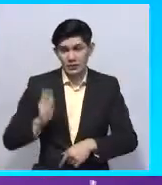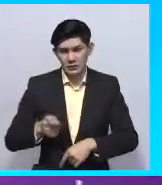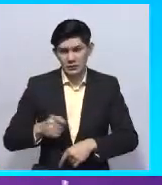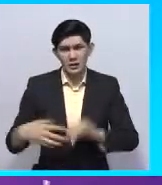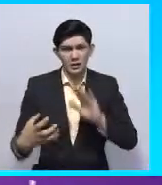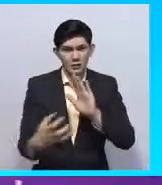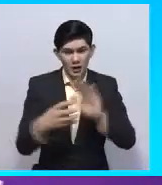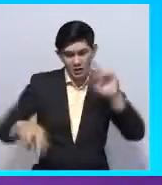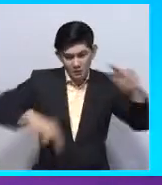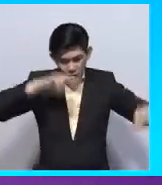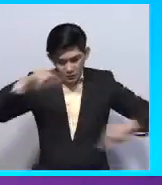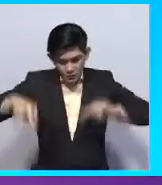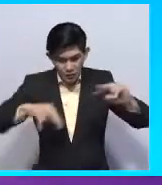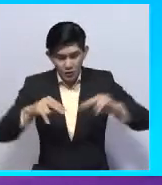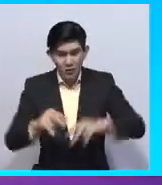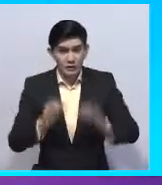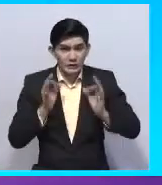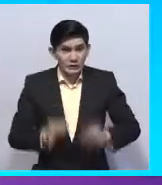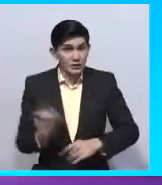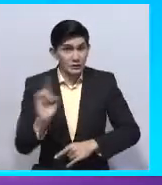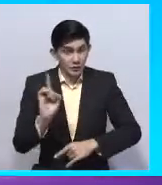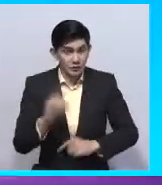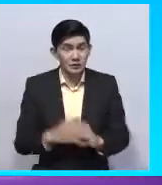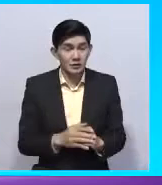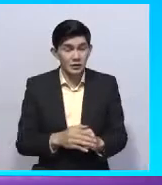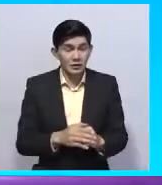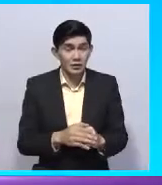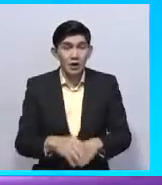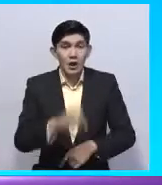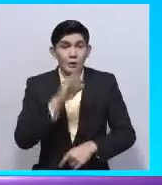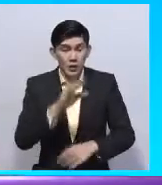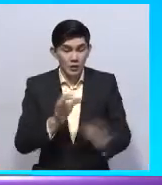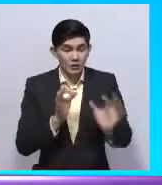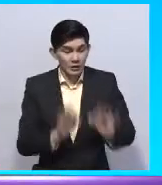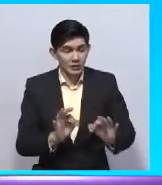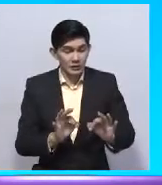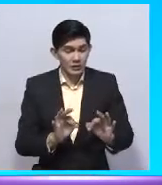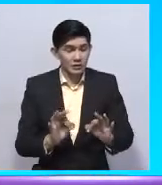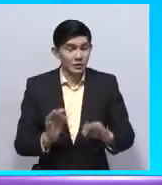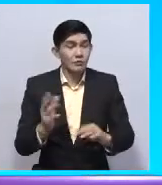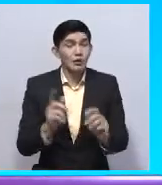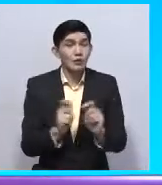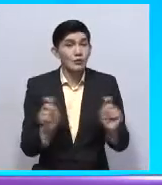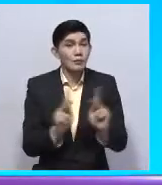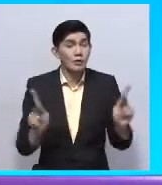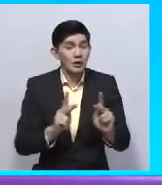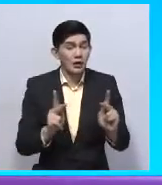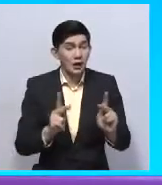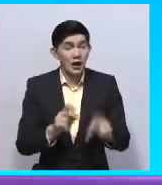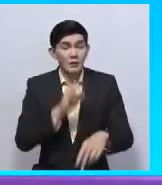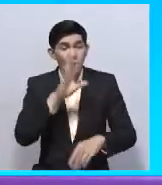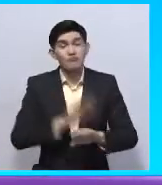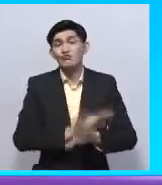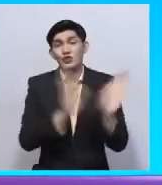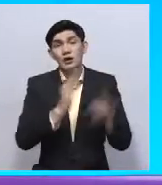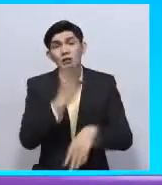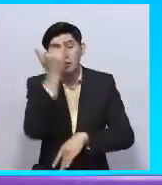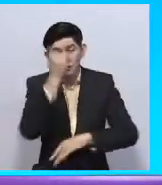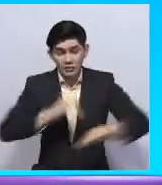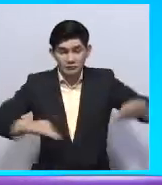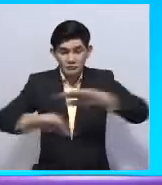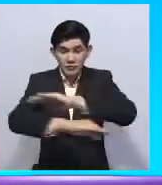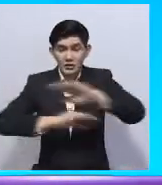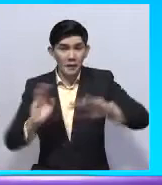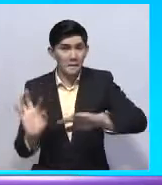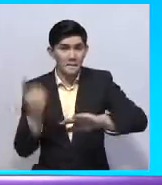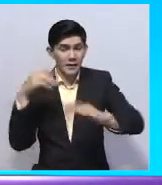กครองกลางก็มีคำพิพากษาให้เพิกถอนคำชี้ขาดของคณะอนุญาโตตุลาการเนื่องจากว่ามีหลักฐ